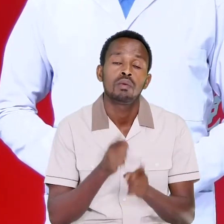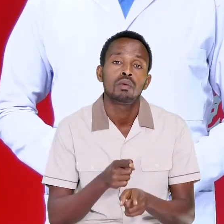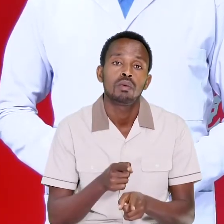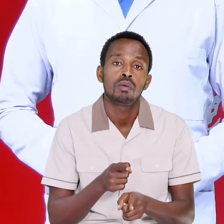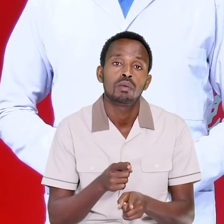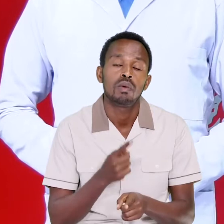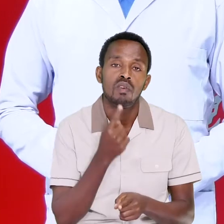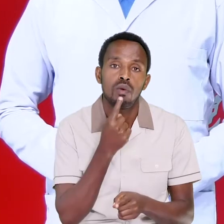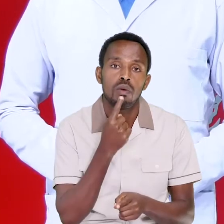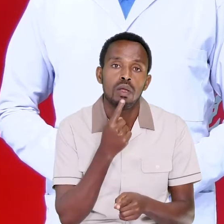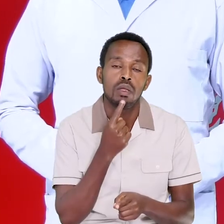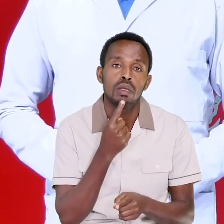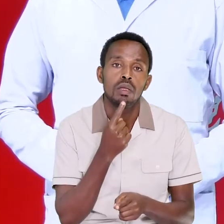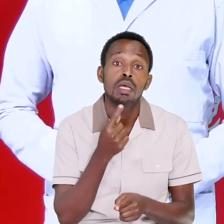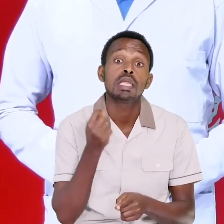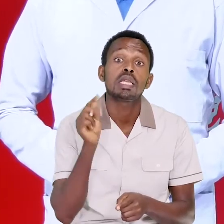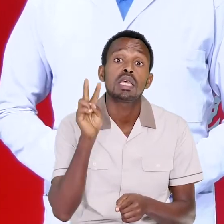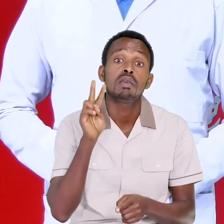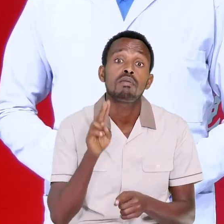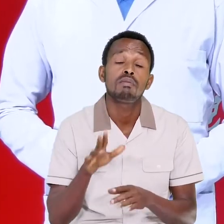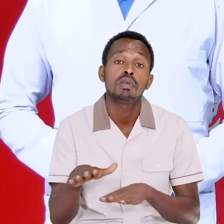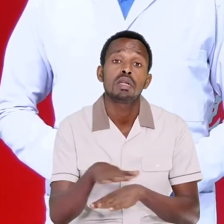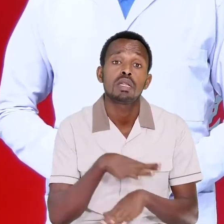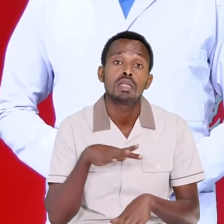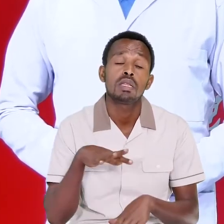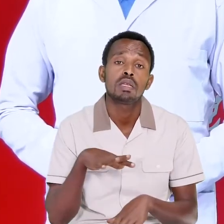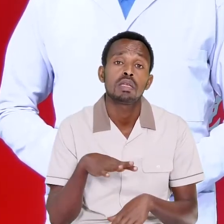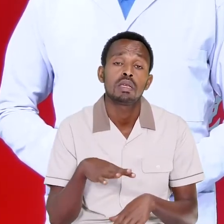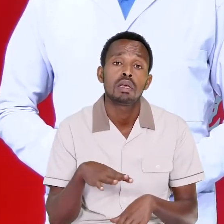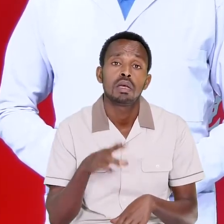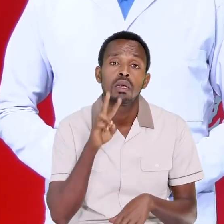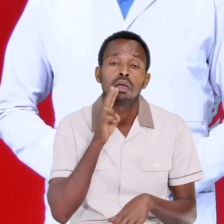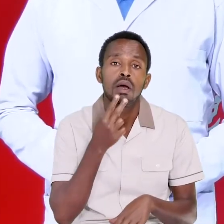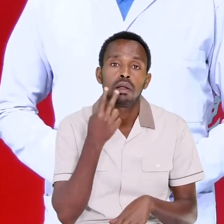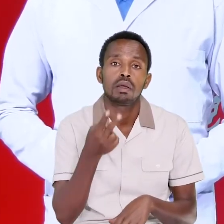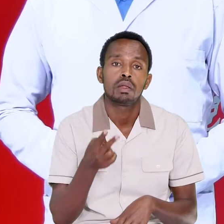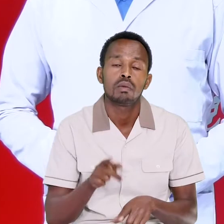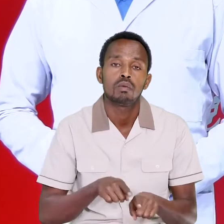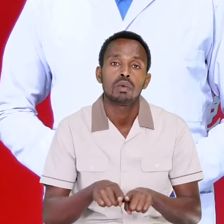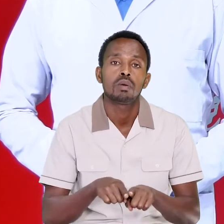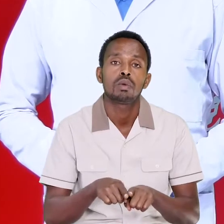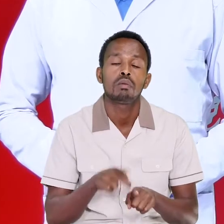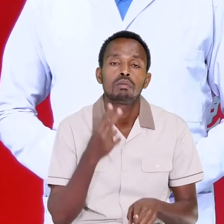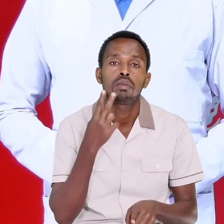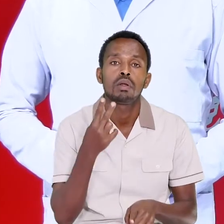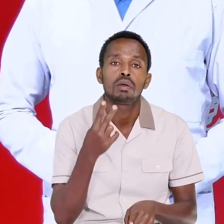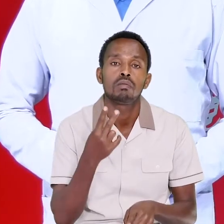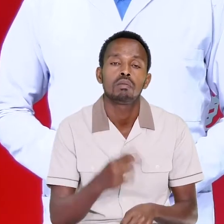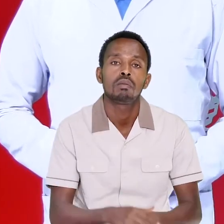fuullee foddaa televizhinii keessanii irratti argitan kana wal bira qabuudhaan ilaalaa.